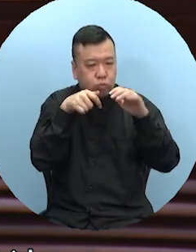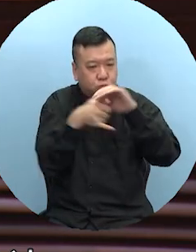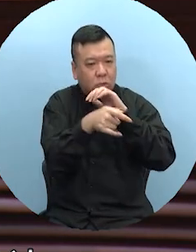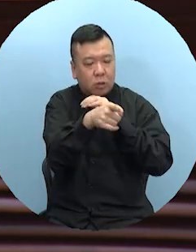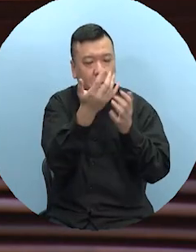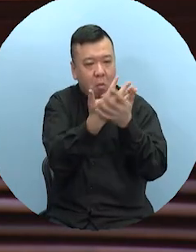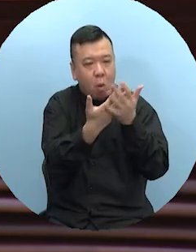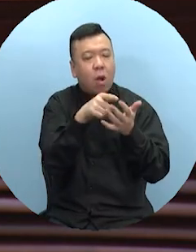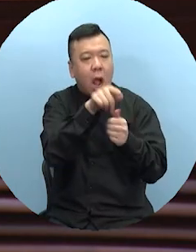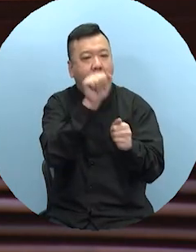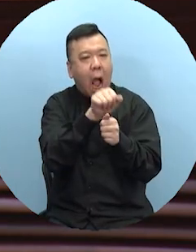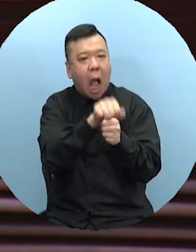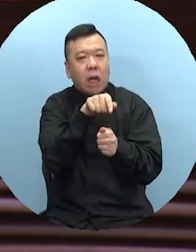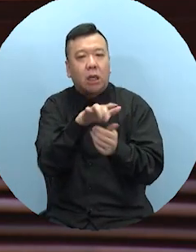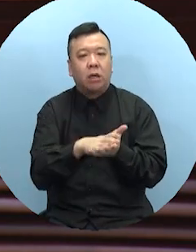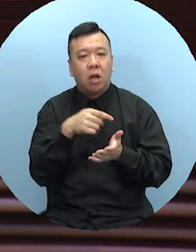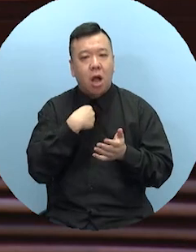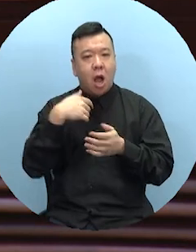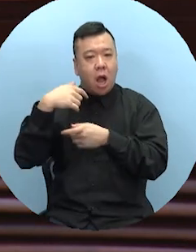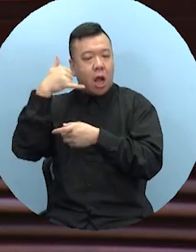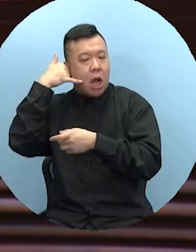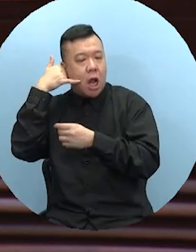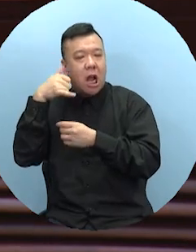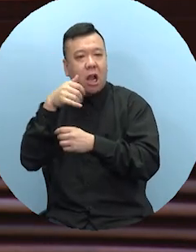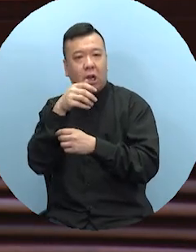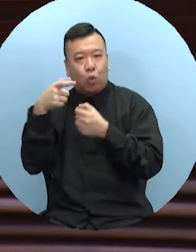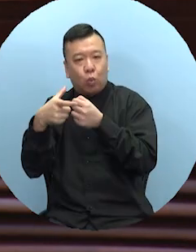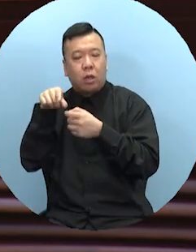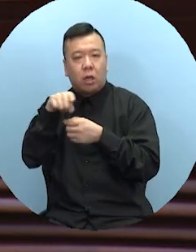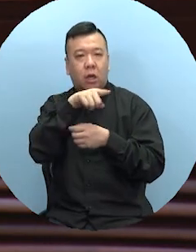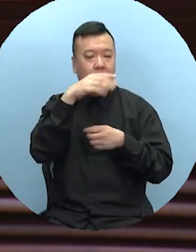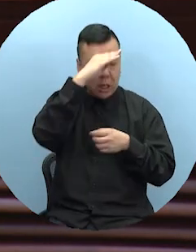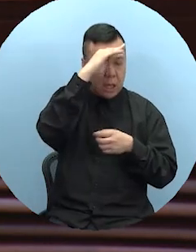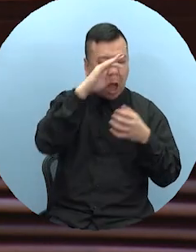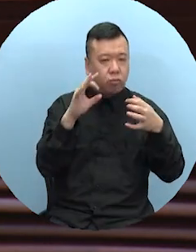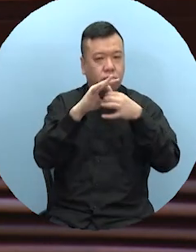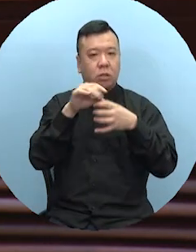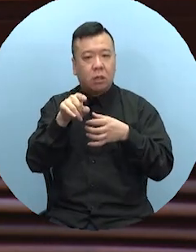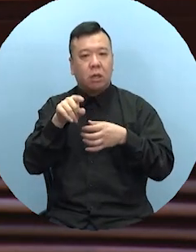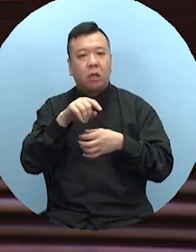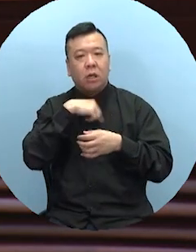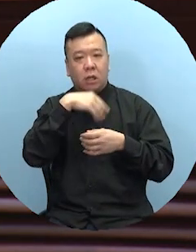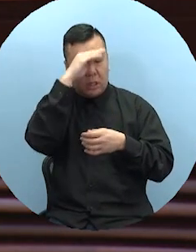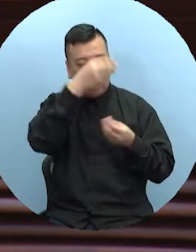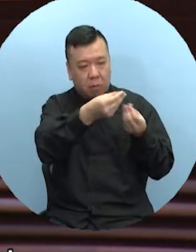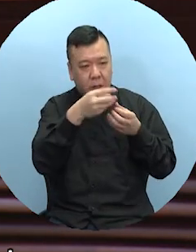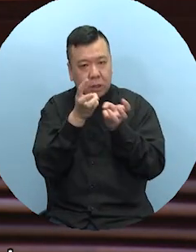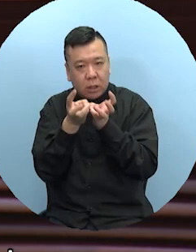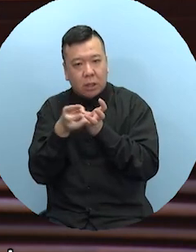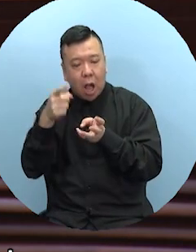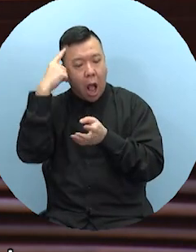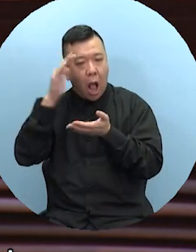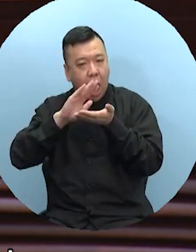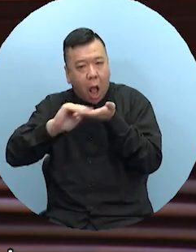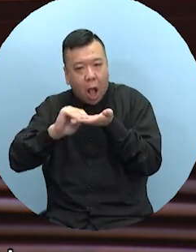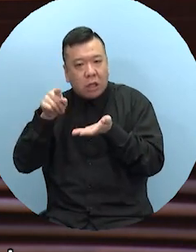站，就此电信商已经与警方建立联络机制，按警方所提供的诈骗记录以及已